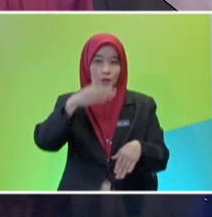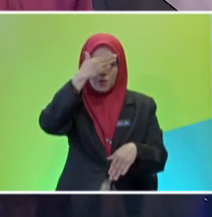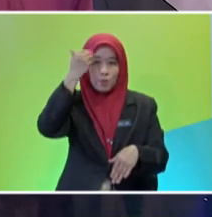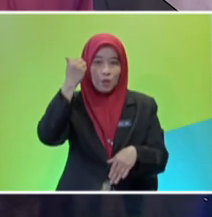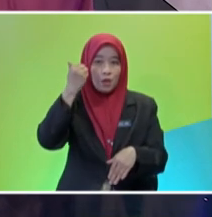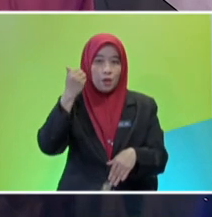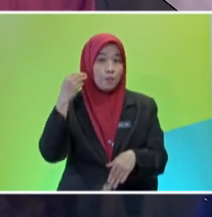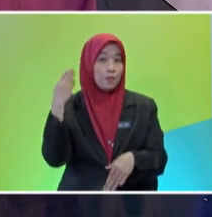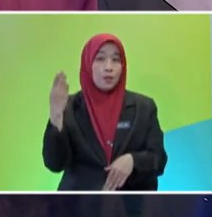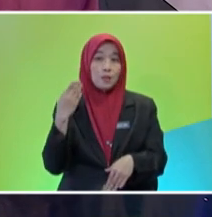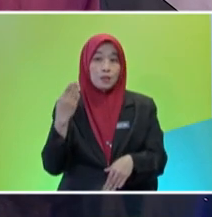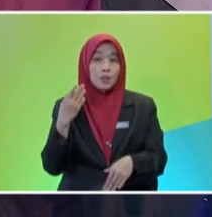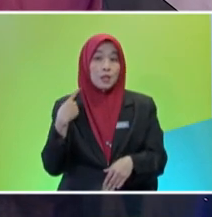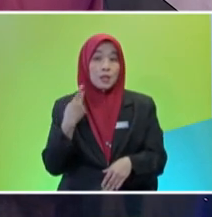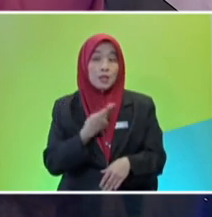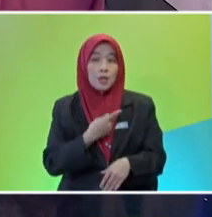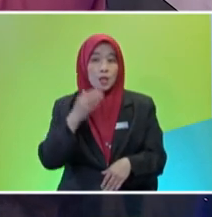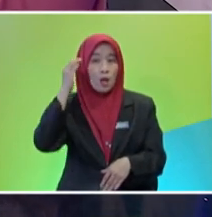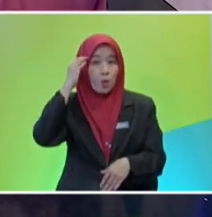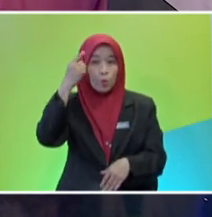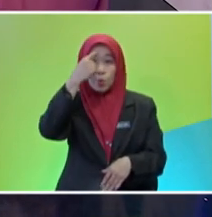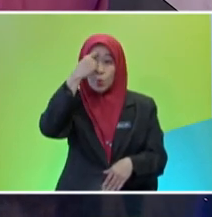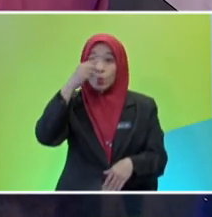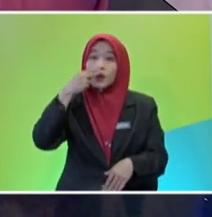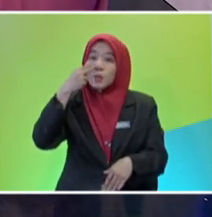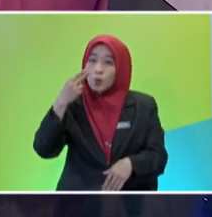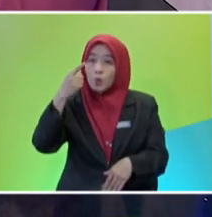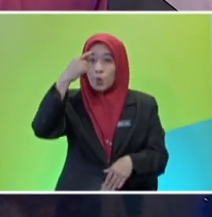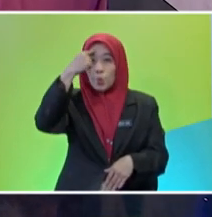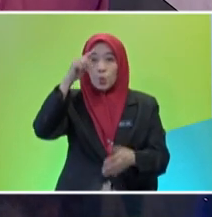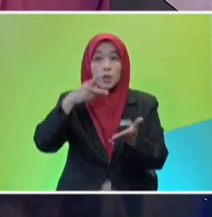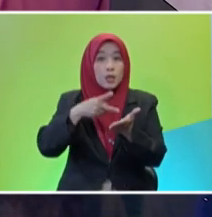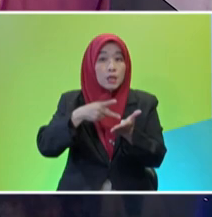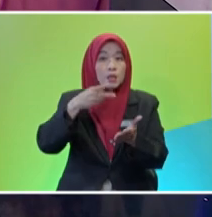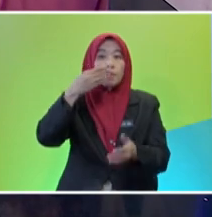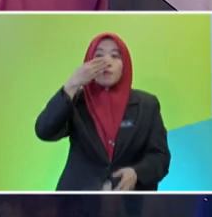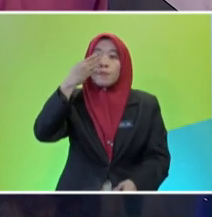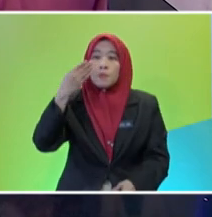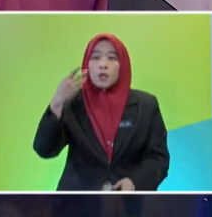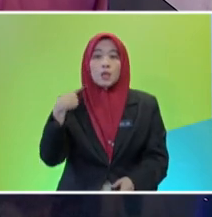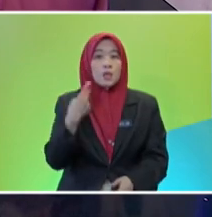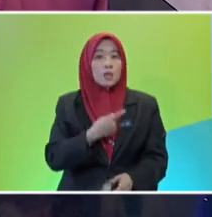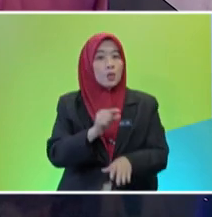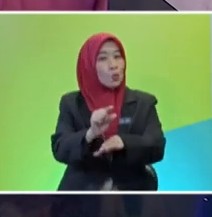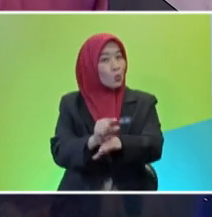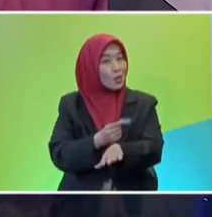tahu, kalau untuk menghidu ataupun mengesan bau, kita menggunakan